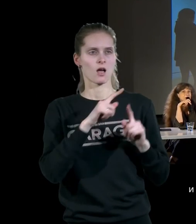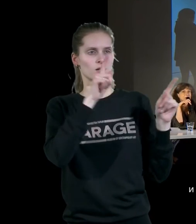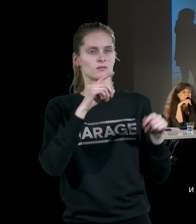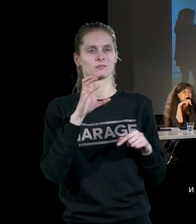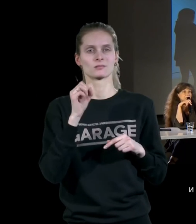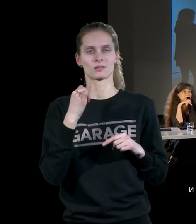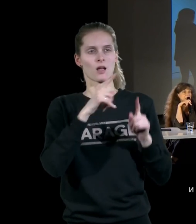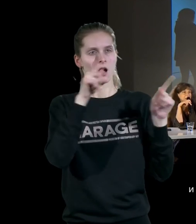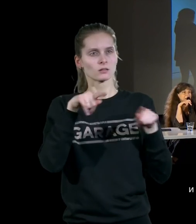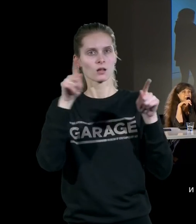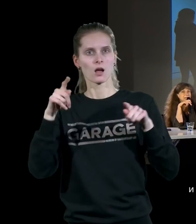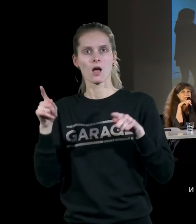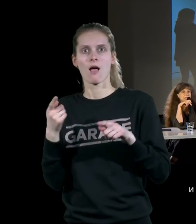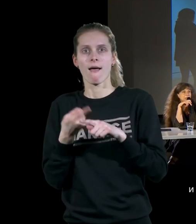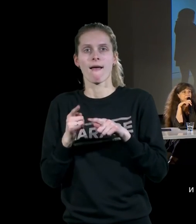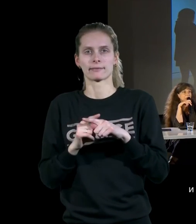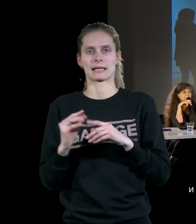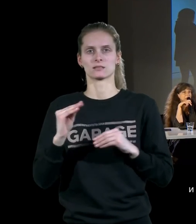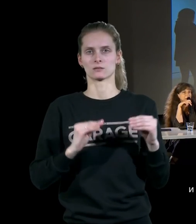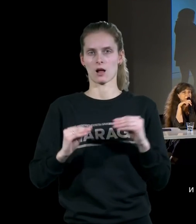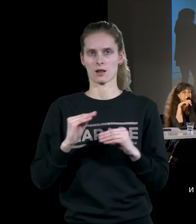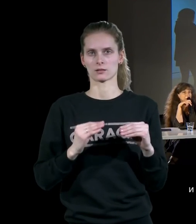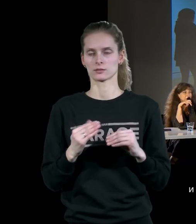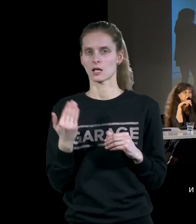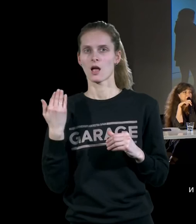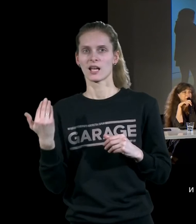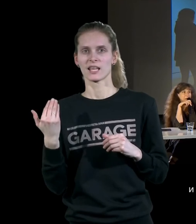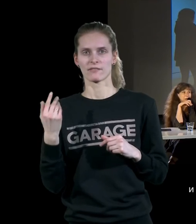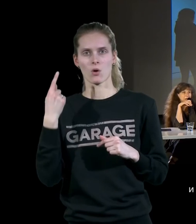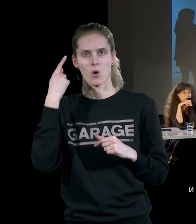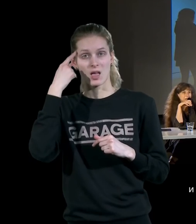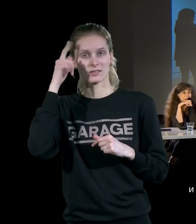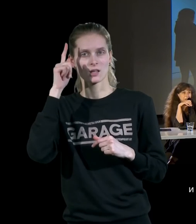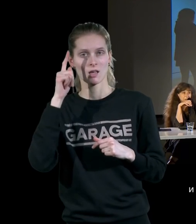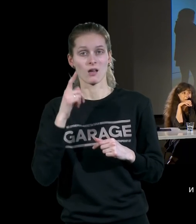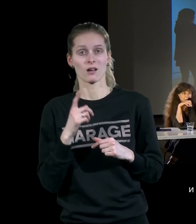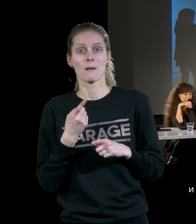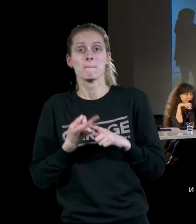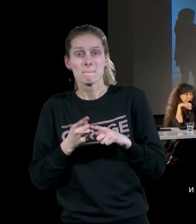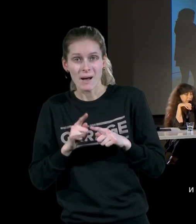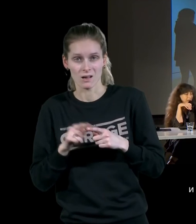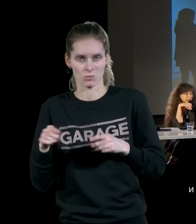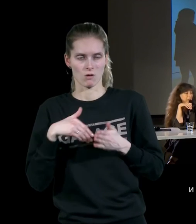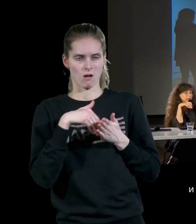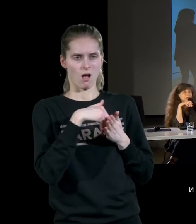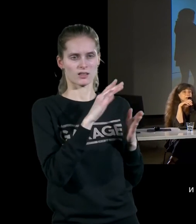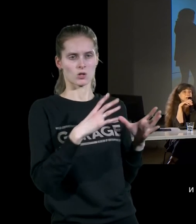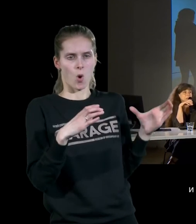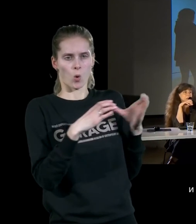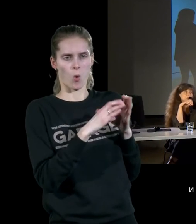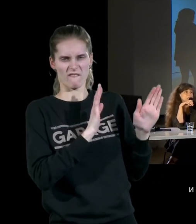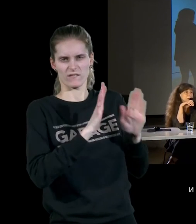придумывались и складывались как инсталляции. И его идея, поэтому отказ от участия в